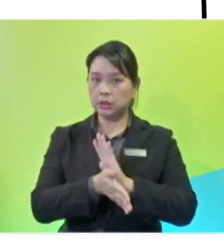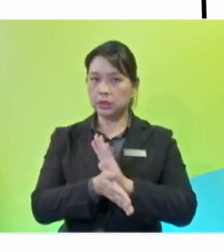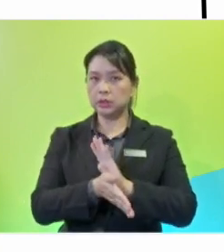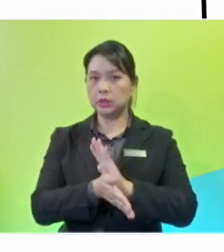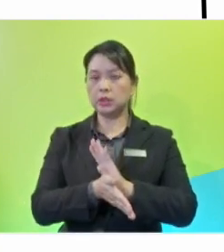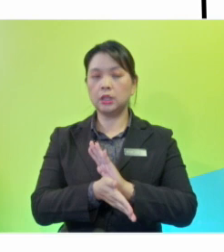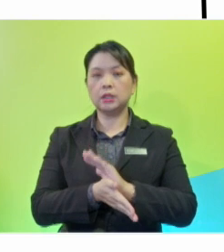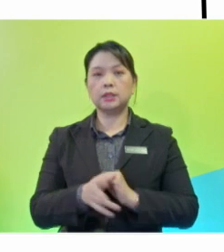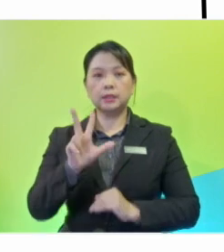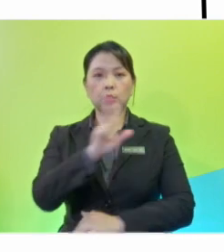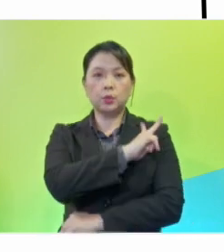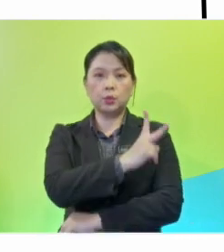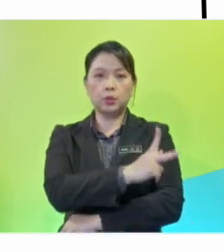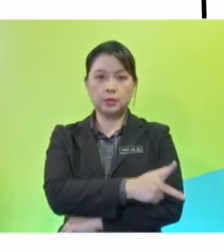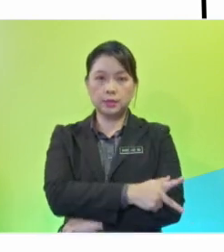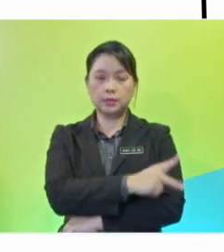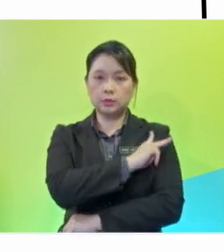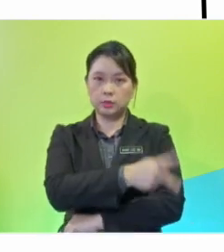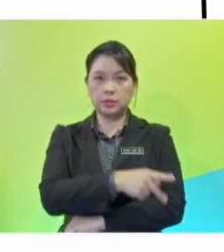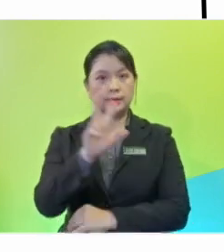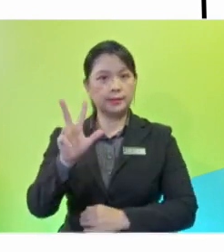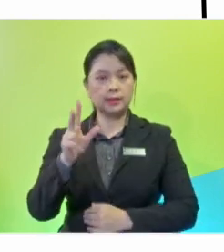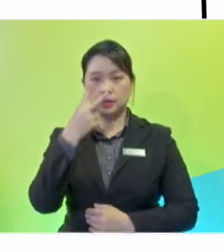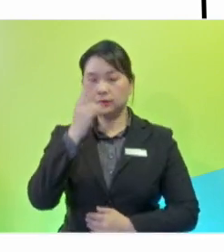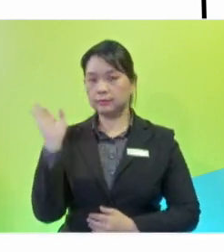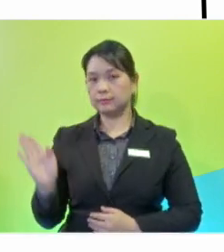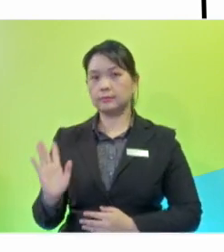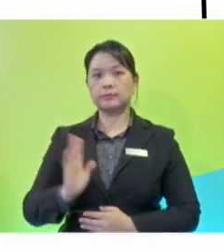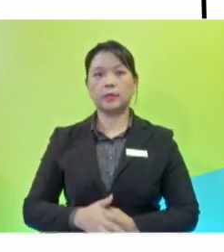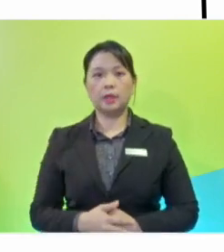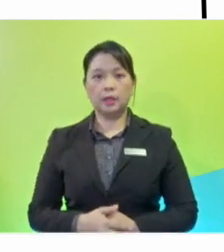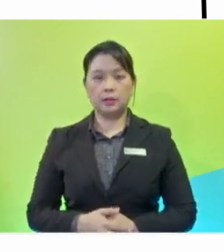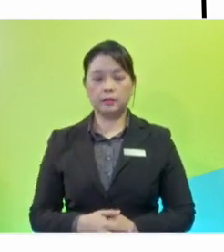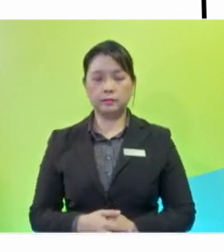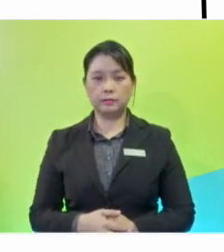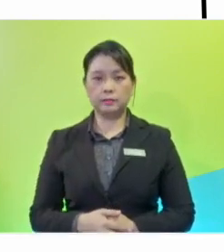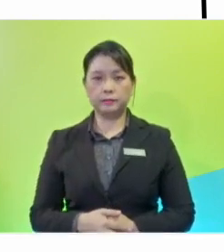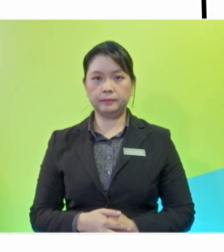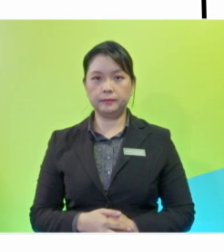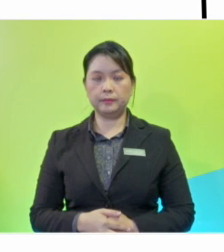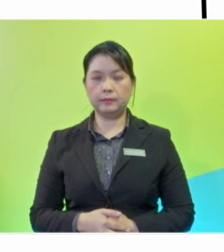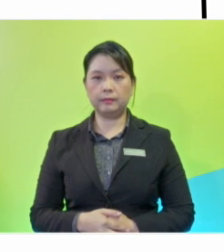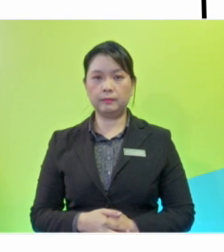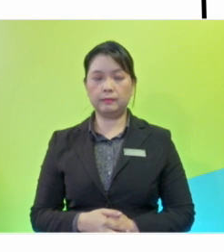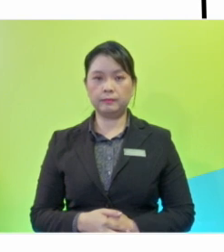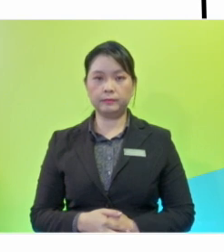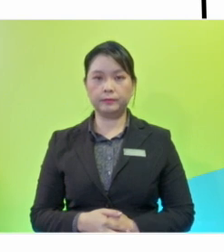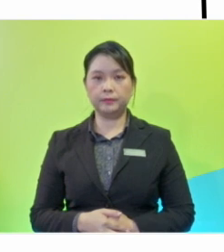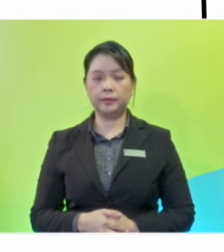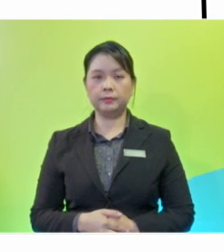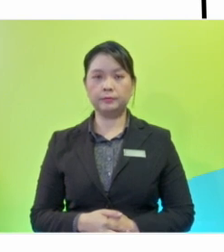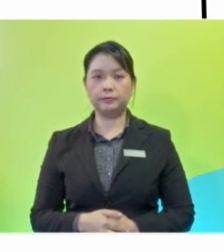jadi log 3 Why = log 3,3 + log x positif